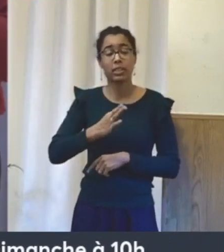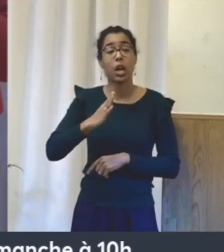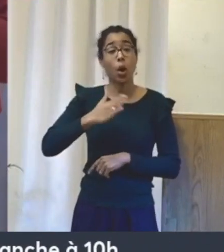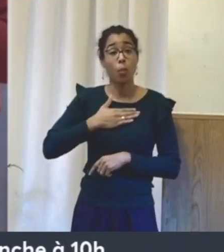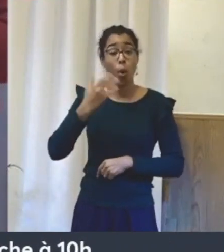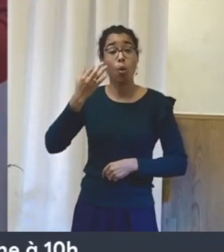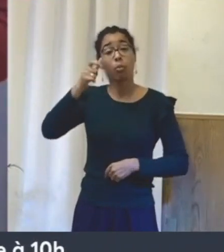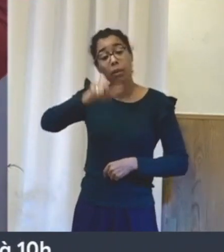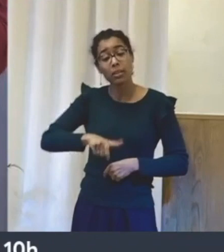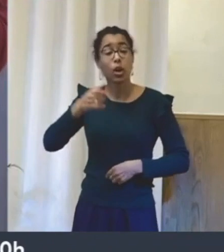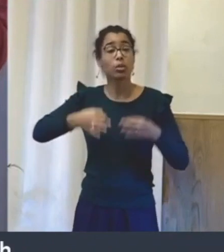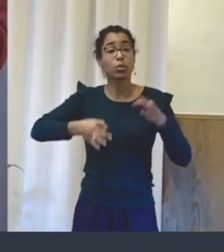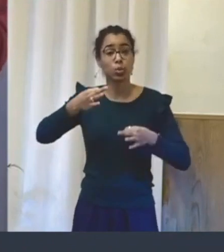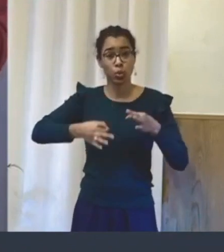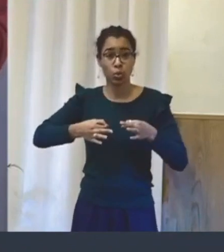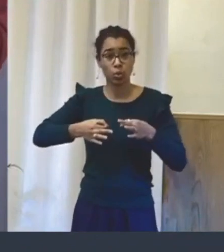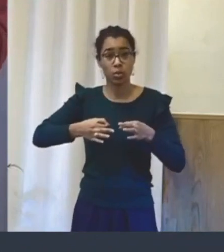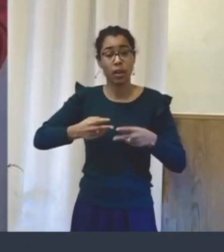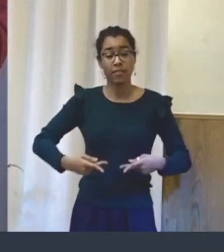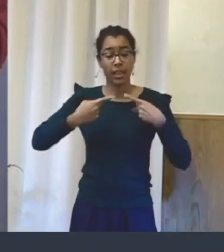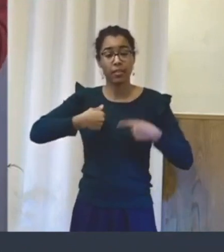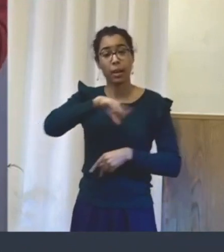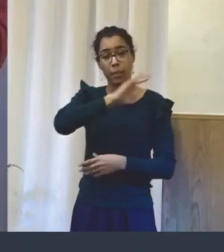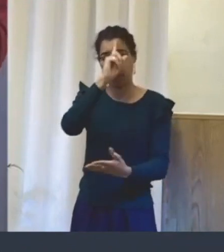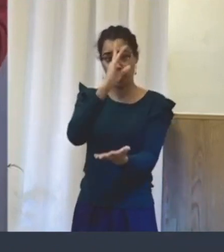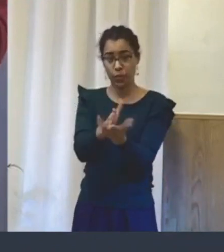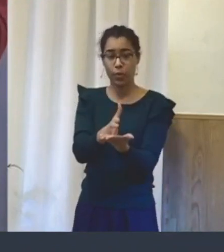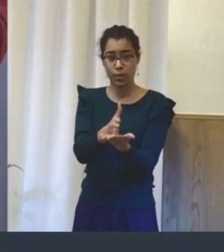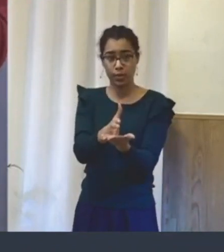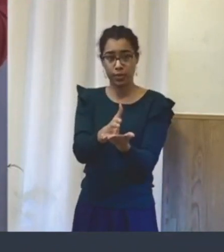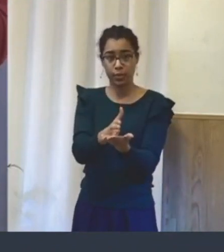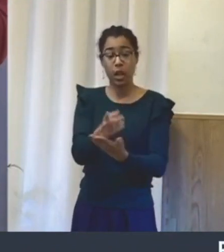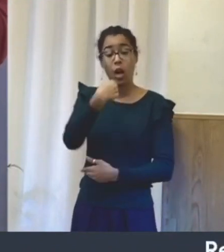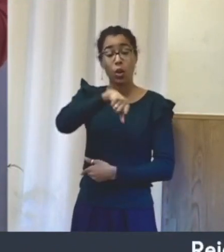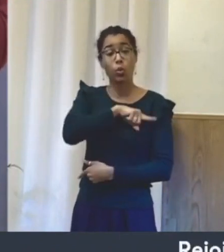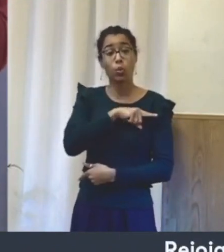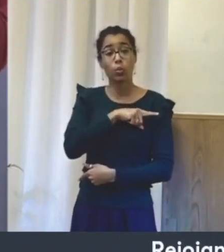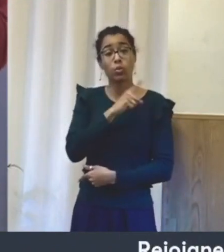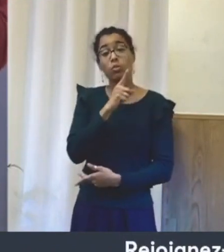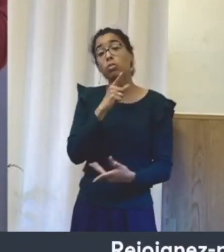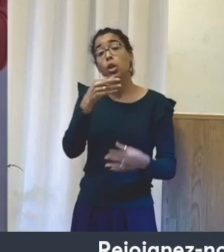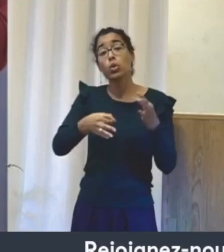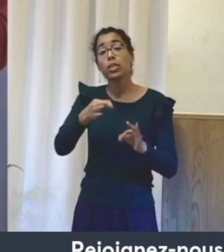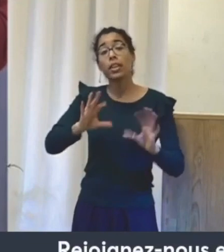Mon juste vivra par la foi. Nous sommes justifiés en